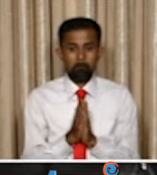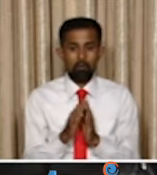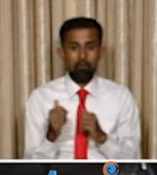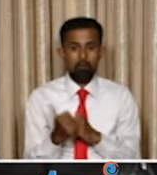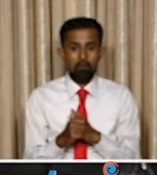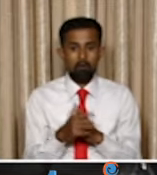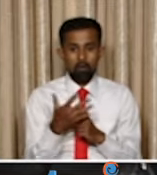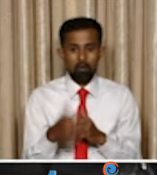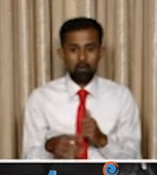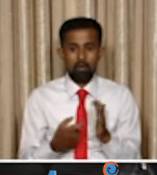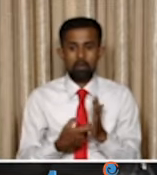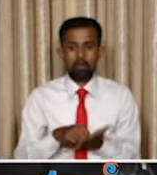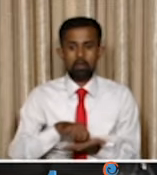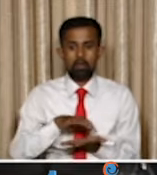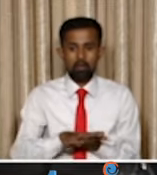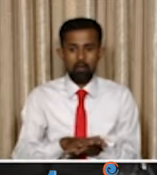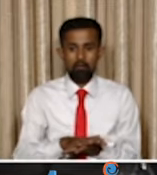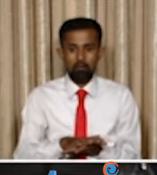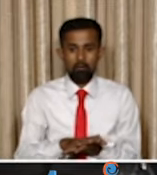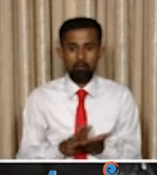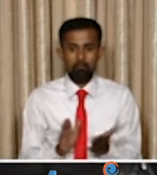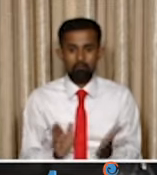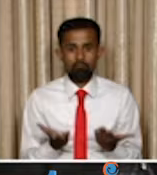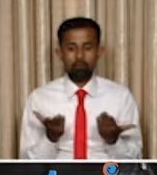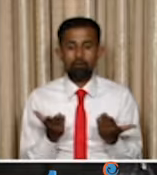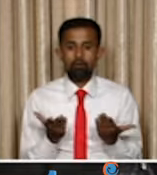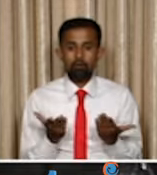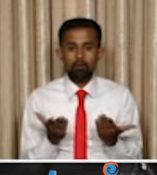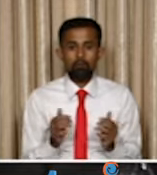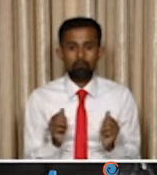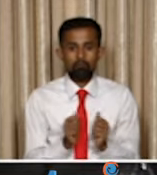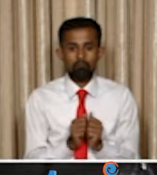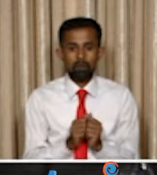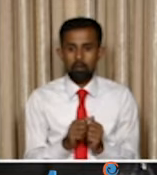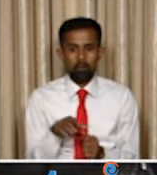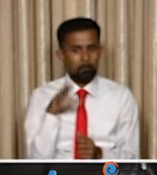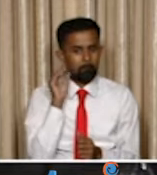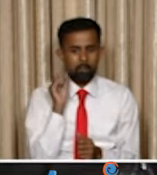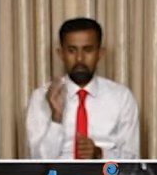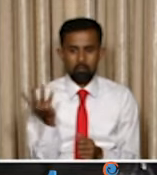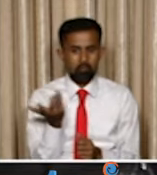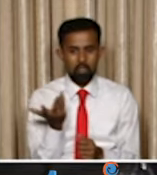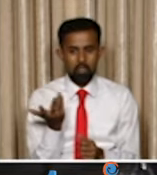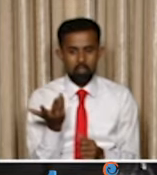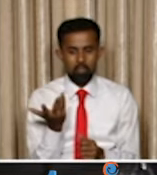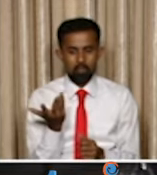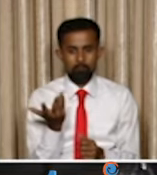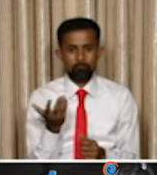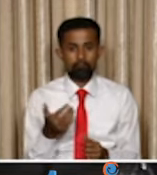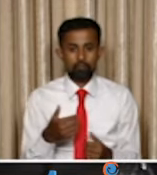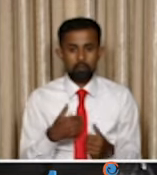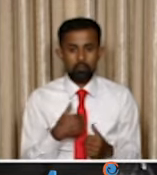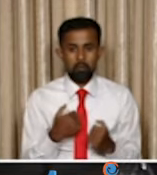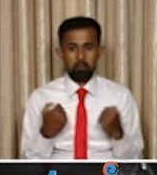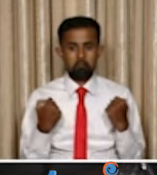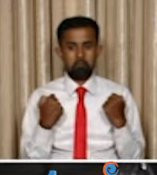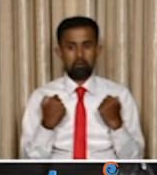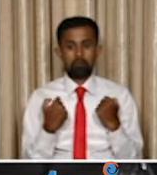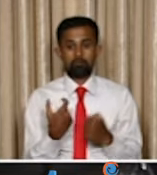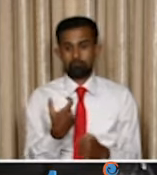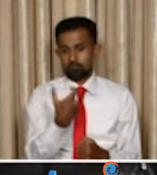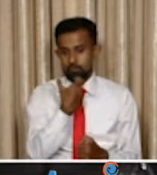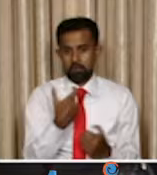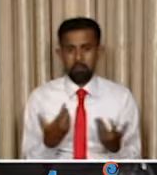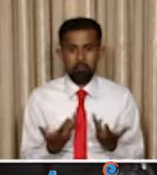சட்டபூர்வமாக மாற்றுவதற்கு எடுக்கின்ற முயற்சிகளை நாங்கள் ஒருபொழுதும் ஏற்றுக்கொள்ள மாட்டோம். எங்களை ஒருபொழுதும் அச்சுறுத்தி அடிபணிய வைக்க முடியாது என்பதை நாங்கள் தெளிவாக